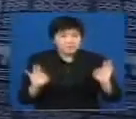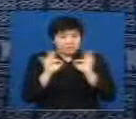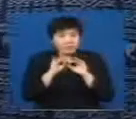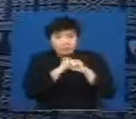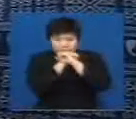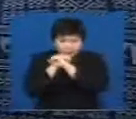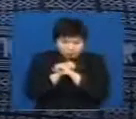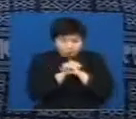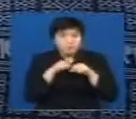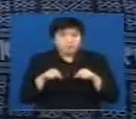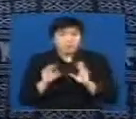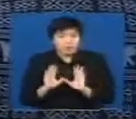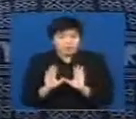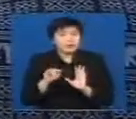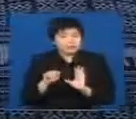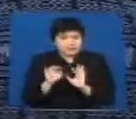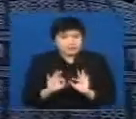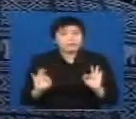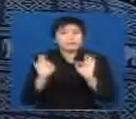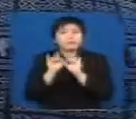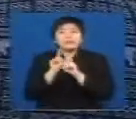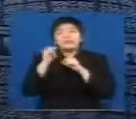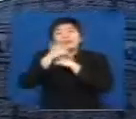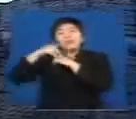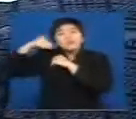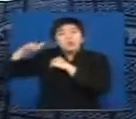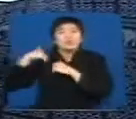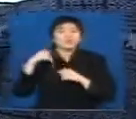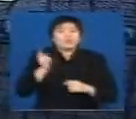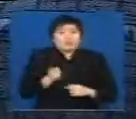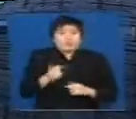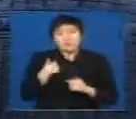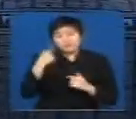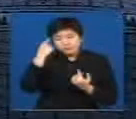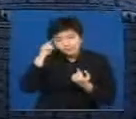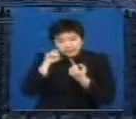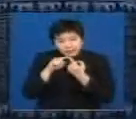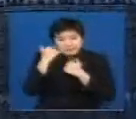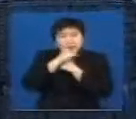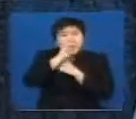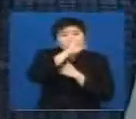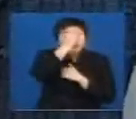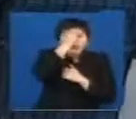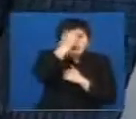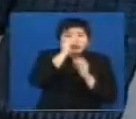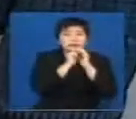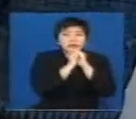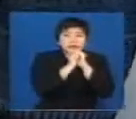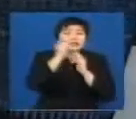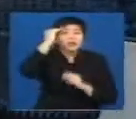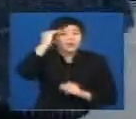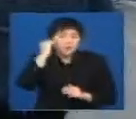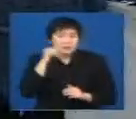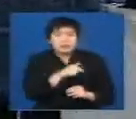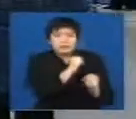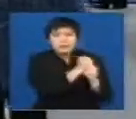น้ำนี ่ รู้สึกตกใจทำอะไรกันนักหนาเนี่ยโอ้โหใหญ่โตโบราณต่างประเทศญี่ปุ่นจีนเกาหลีมีหมด ทำหมด ครับ